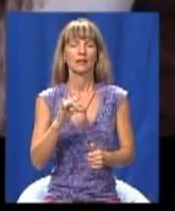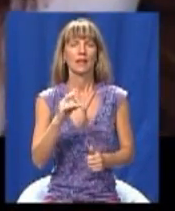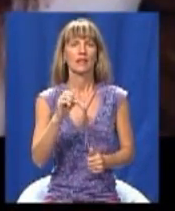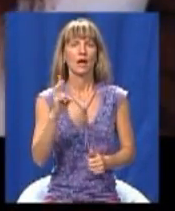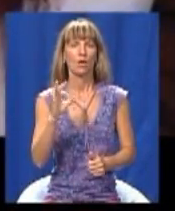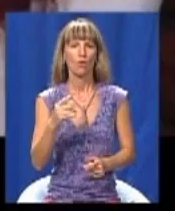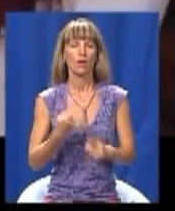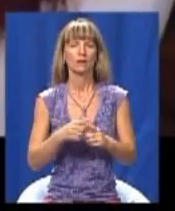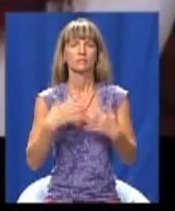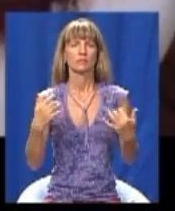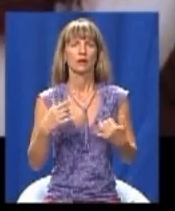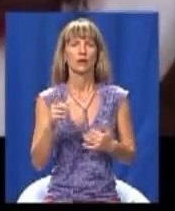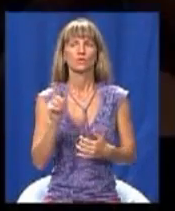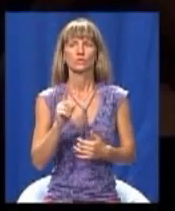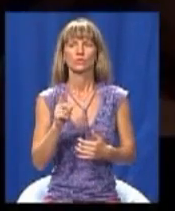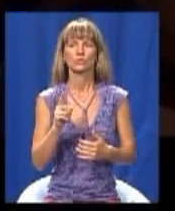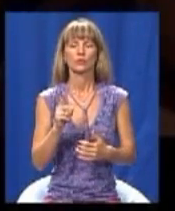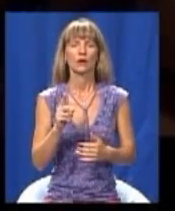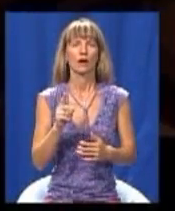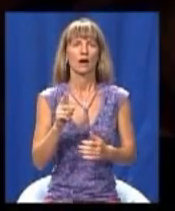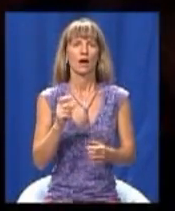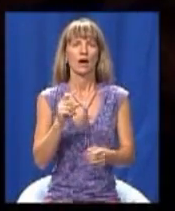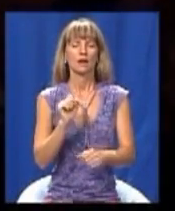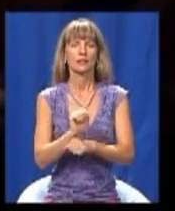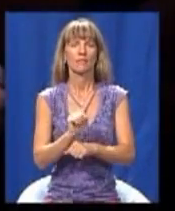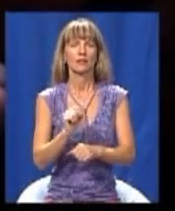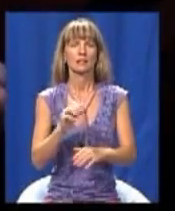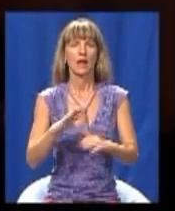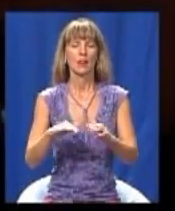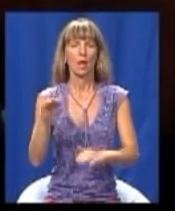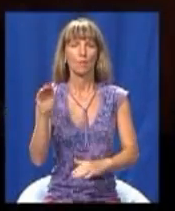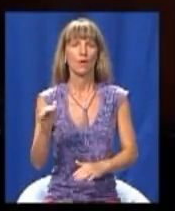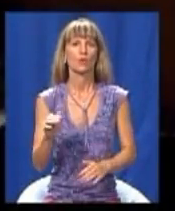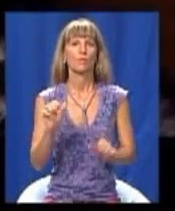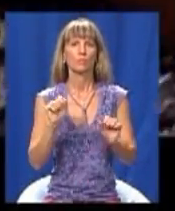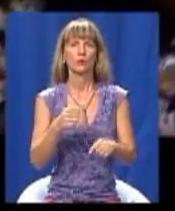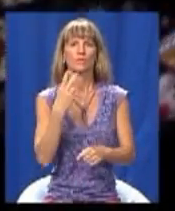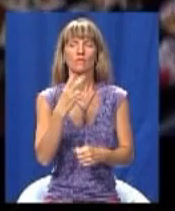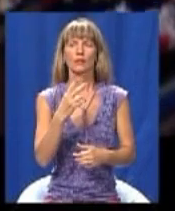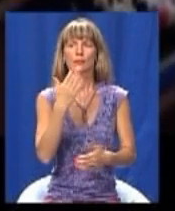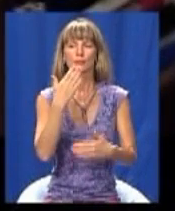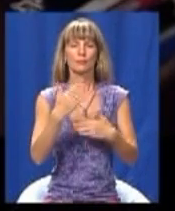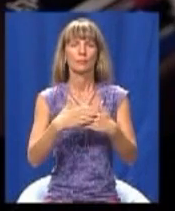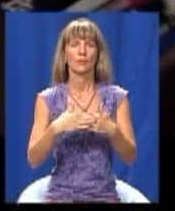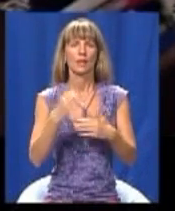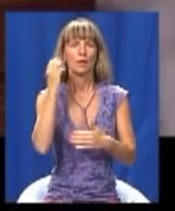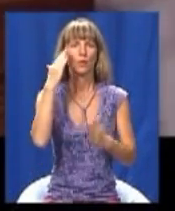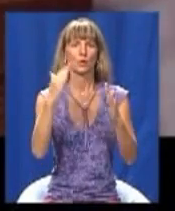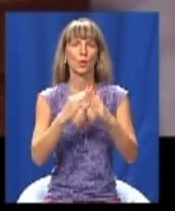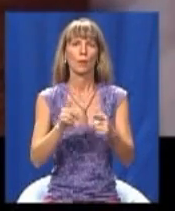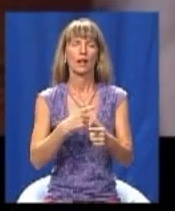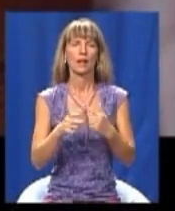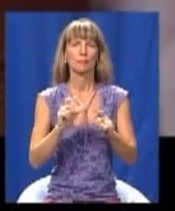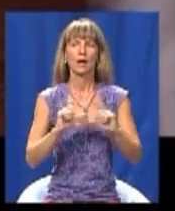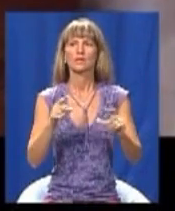тваринка, що застигла з піднятою вгору лапою. Скульптури манекі-неко часто можна побачити біля входу в японські будинки або магазини.